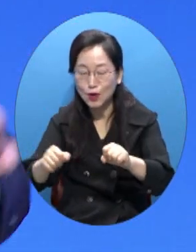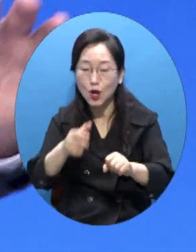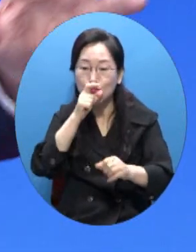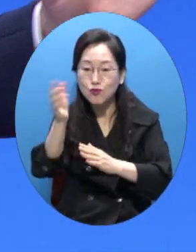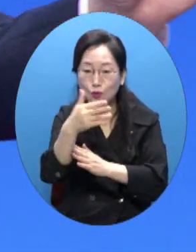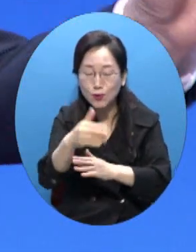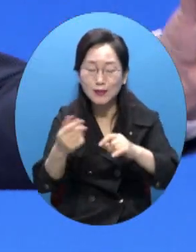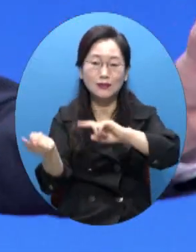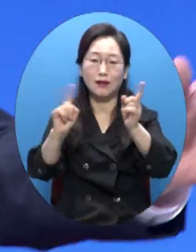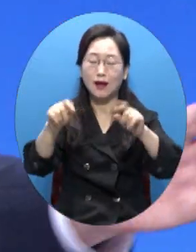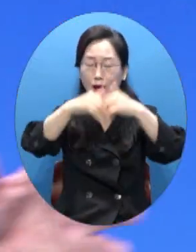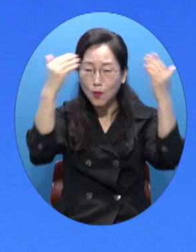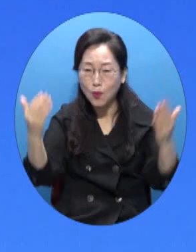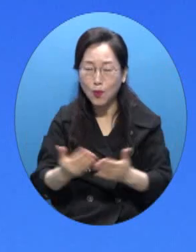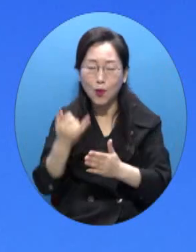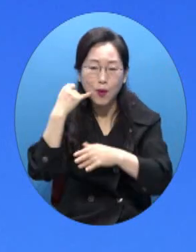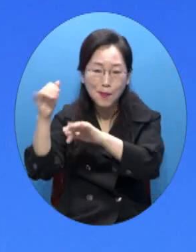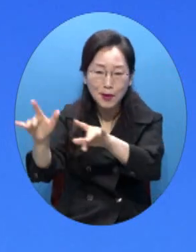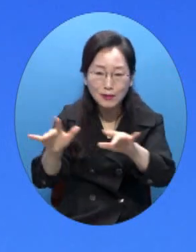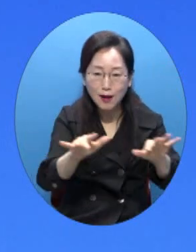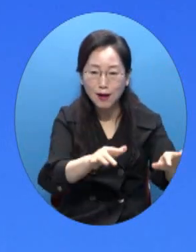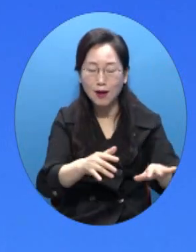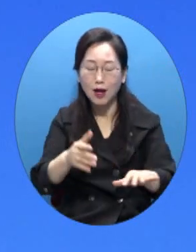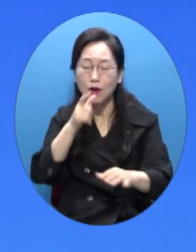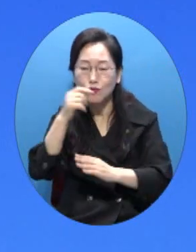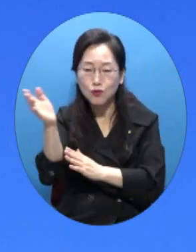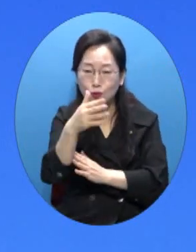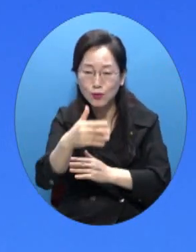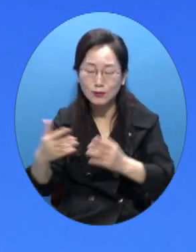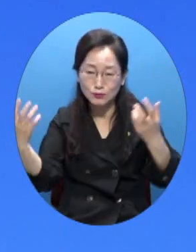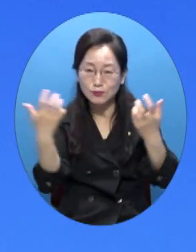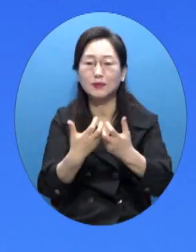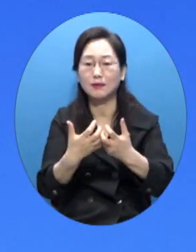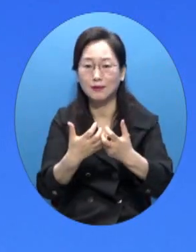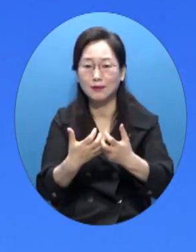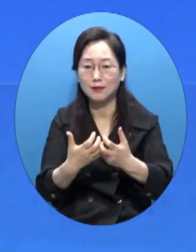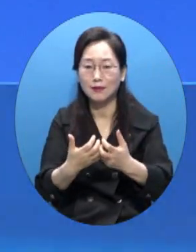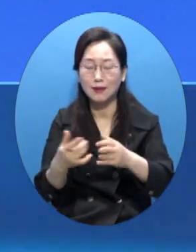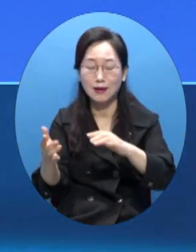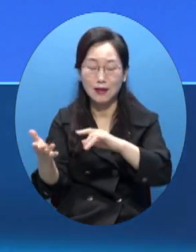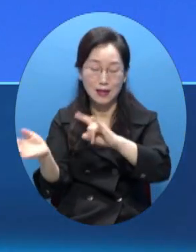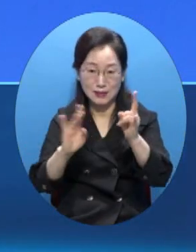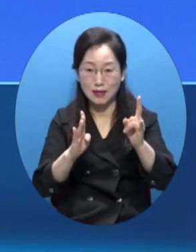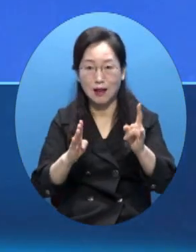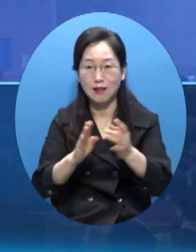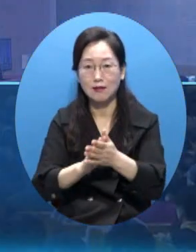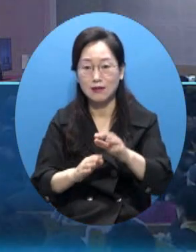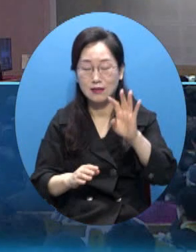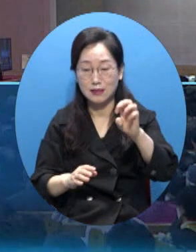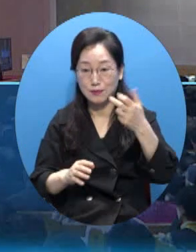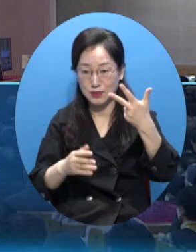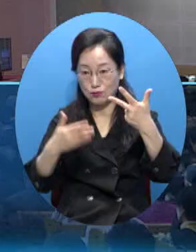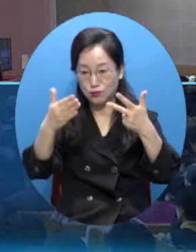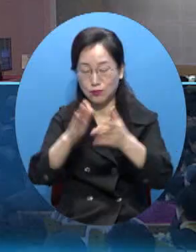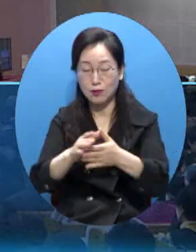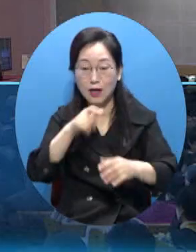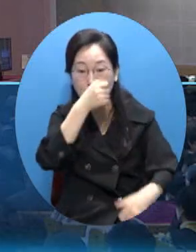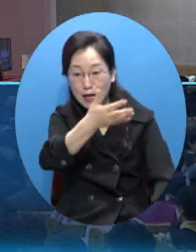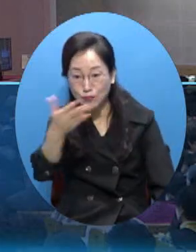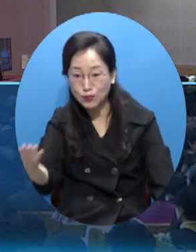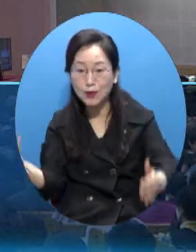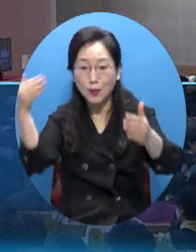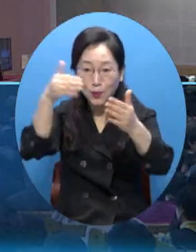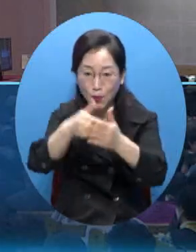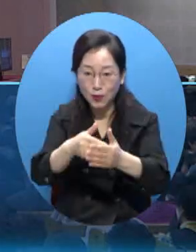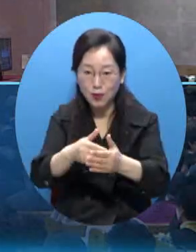살아나 온 바다에 물고기들로 충만하게 된 것입니다. 에스겔 47장 9절을 말씀합니다. 이 강물이 이르는 곳마다